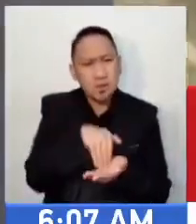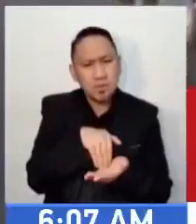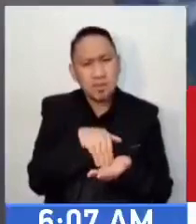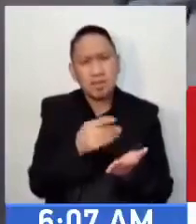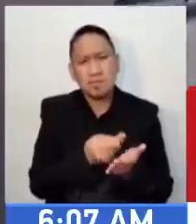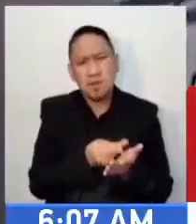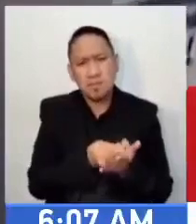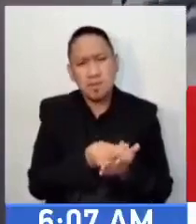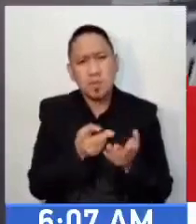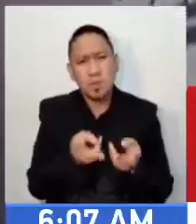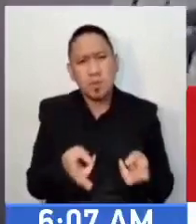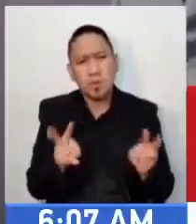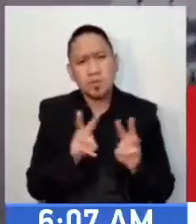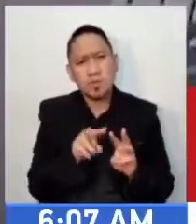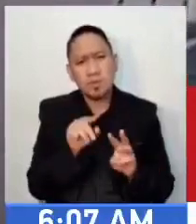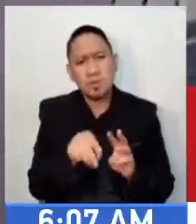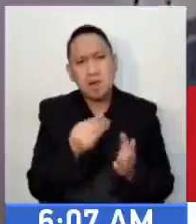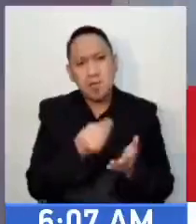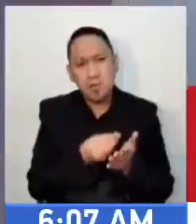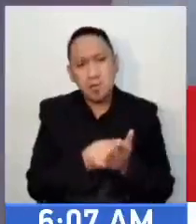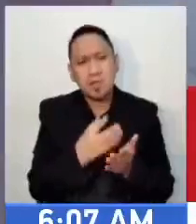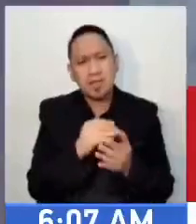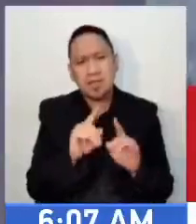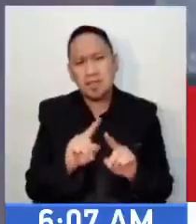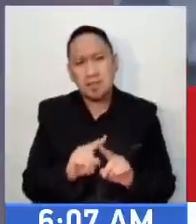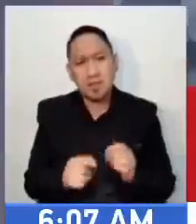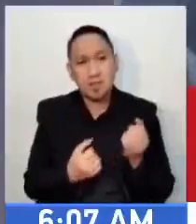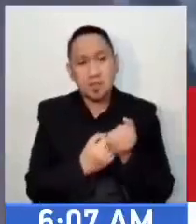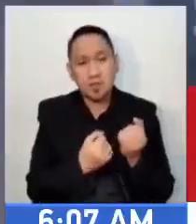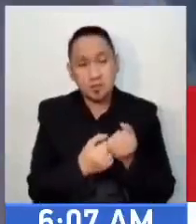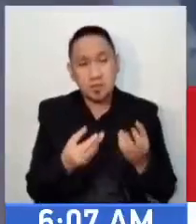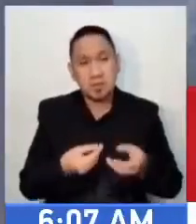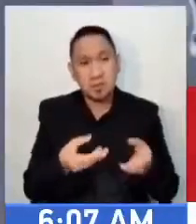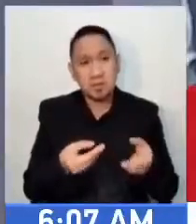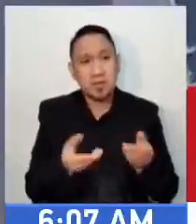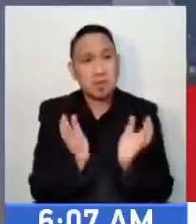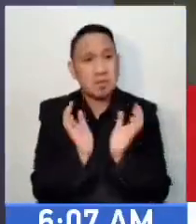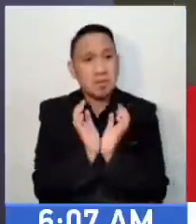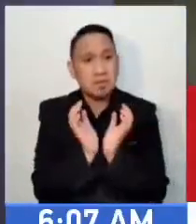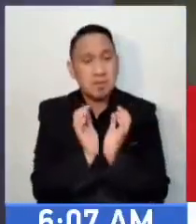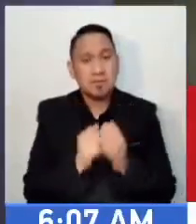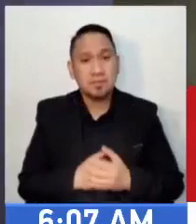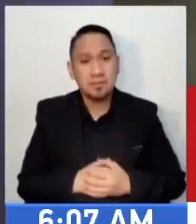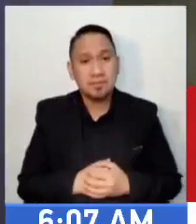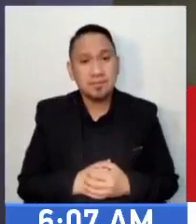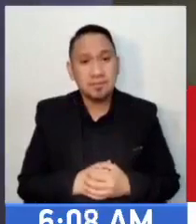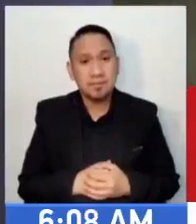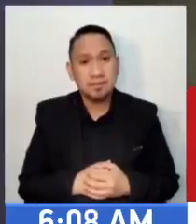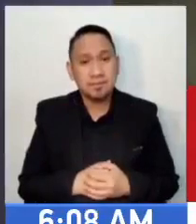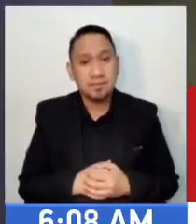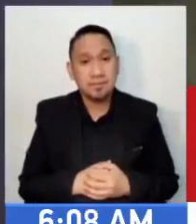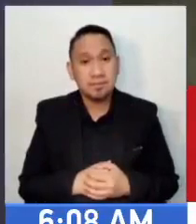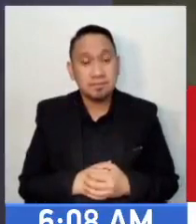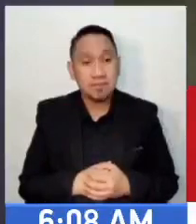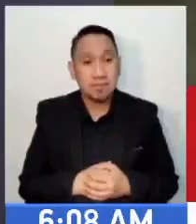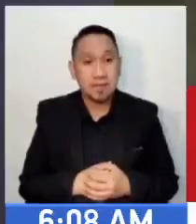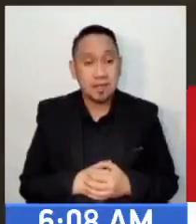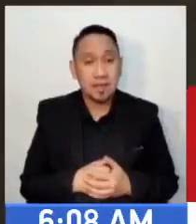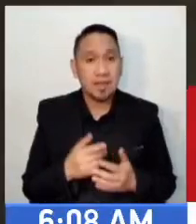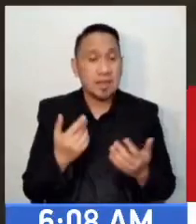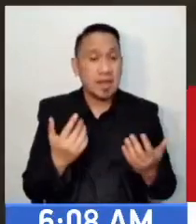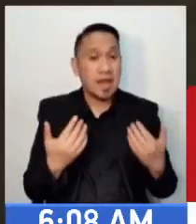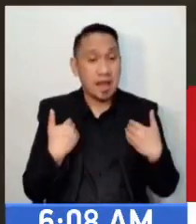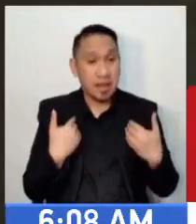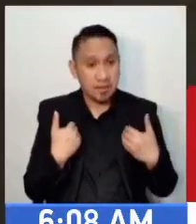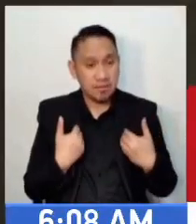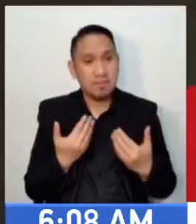at iba pang ayuda ang pinamahagi ng Department of Social Welfare and Development. Dagdag ni Galvez, sinailalim din sa psychosocial therapy